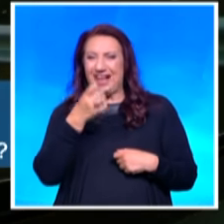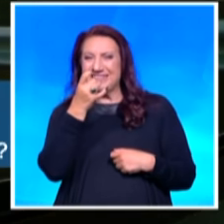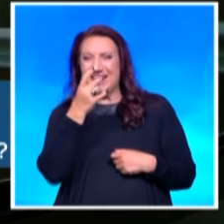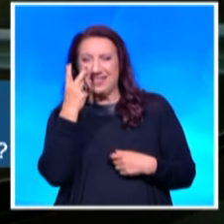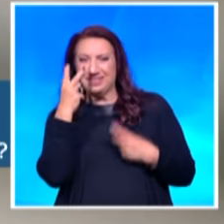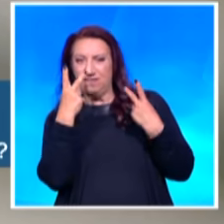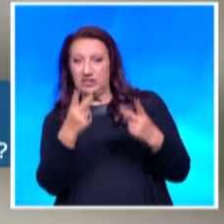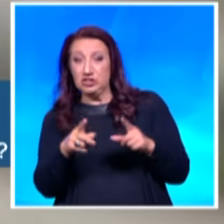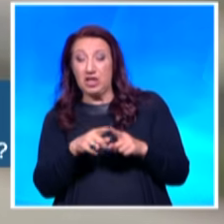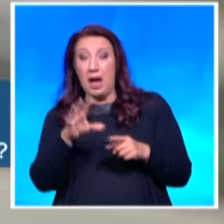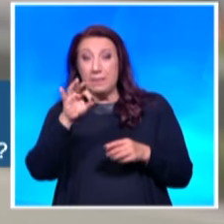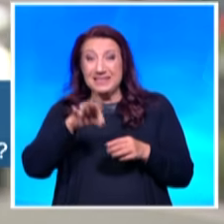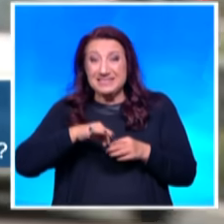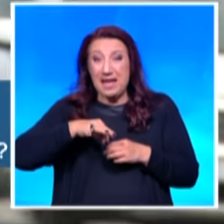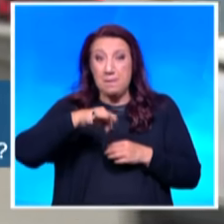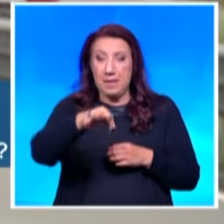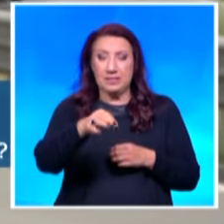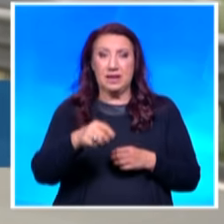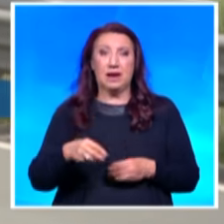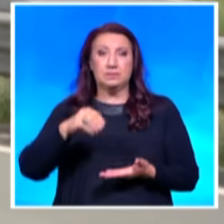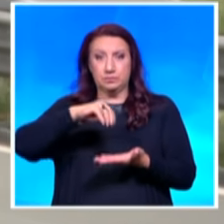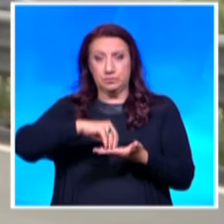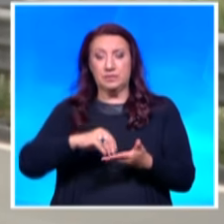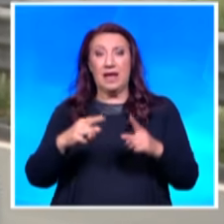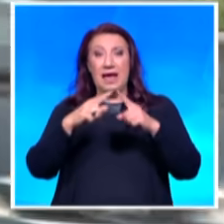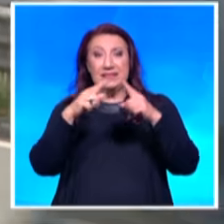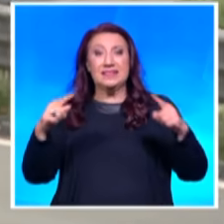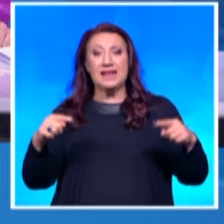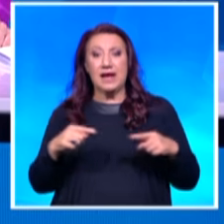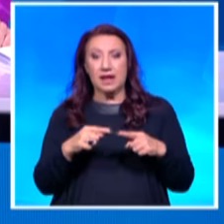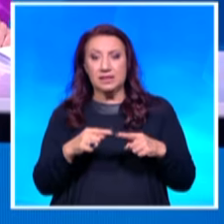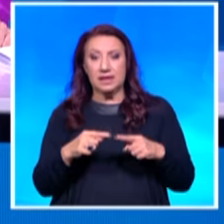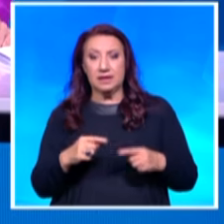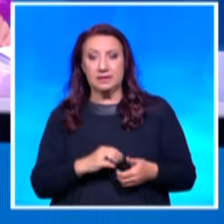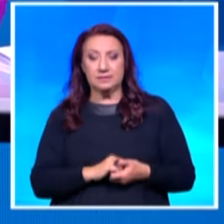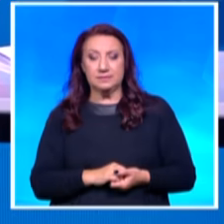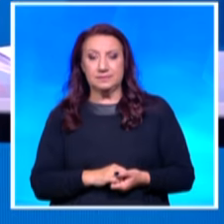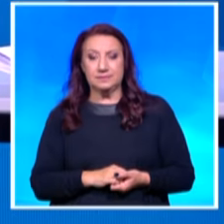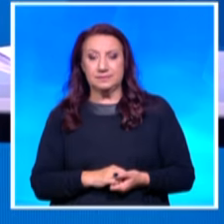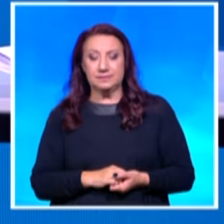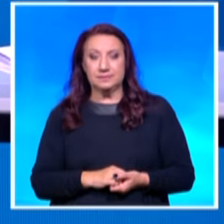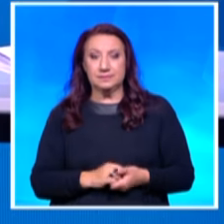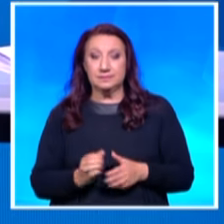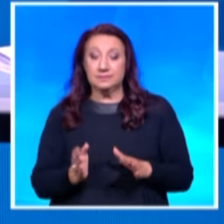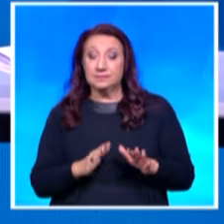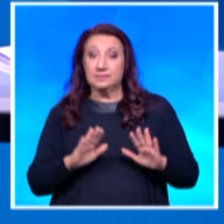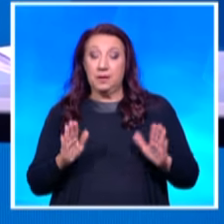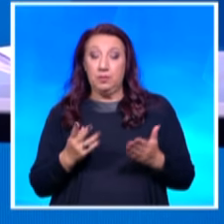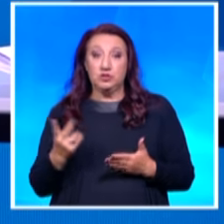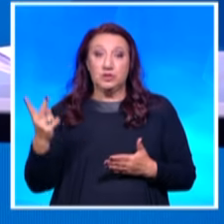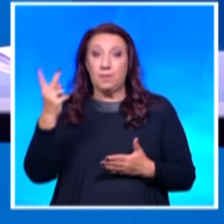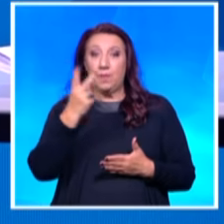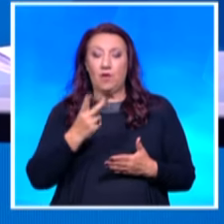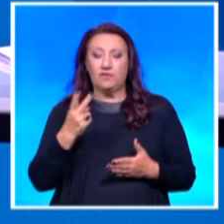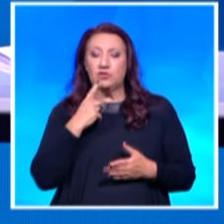метра триъгълник. За BTV новините, Диана Теодосиева. Започна повторното поставяне на историческите